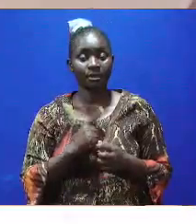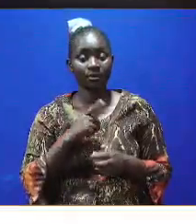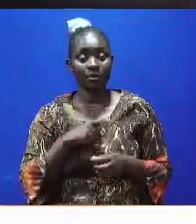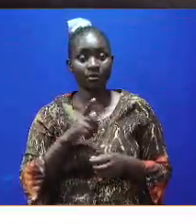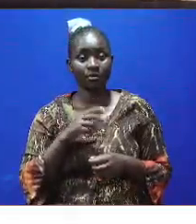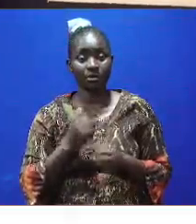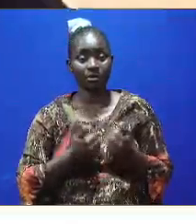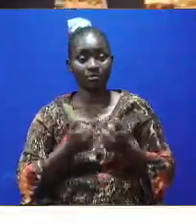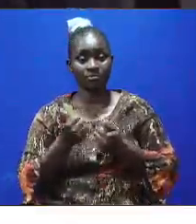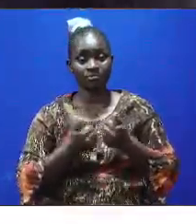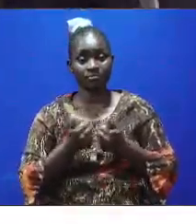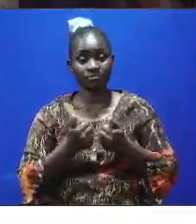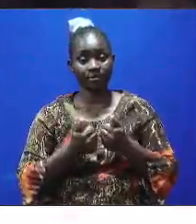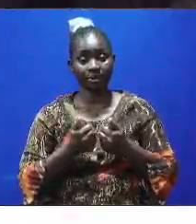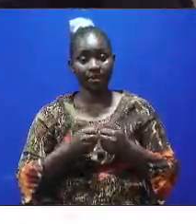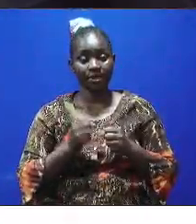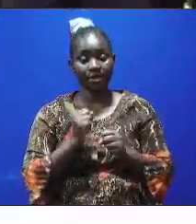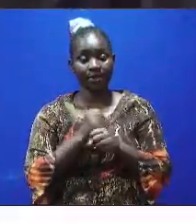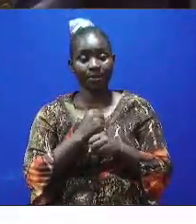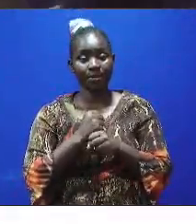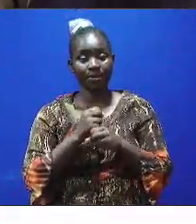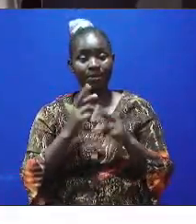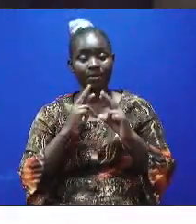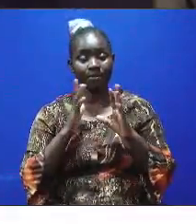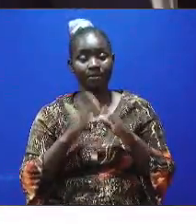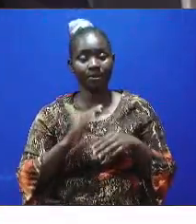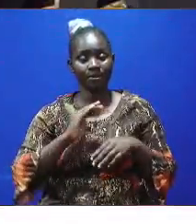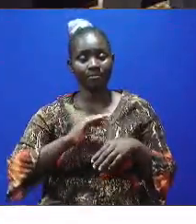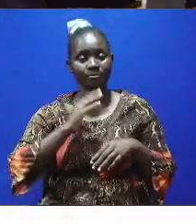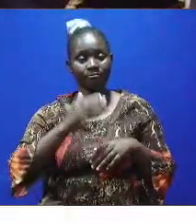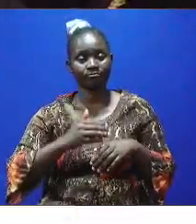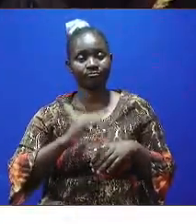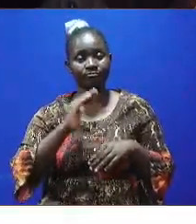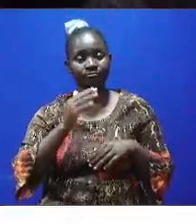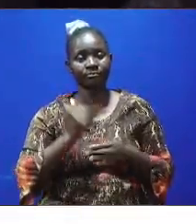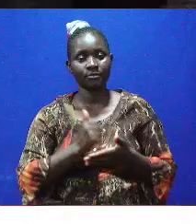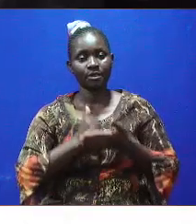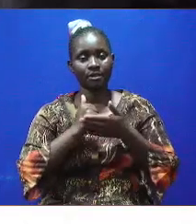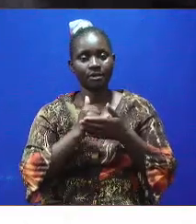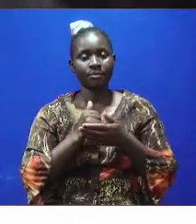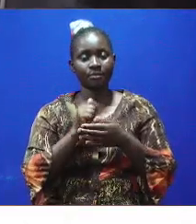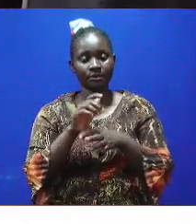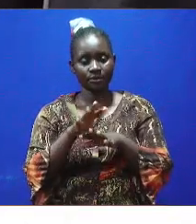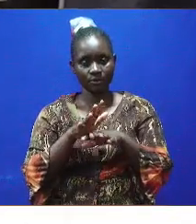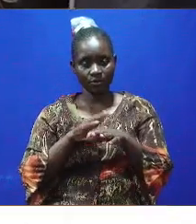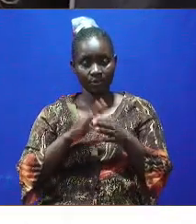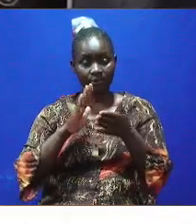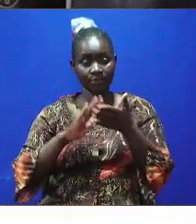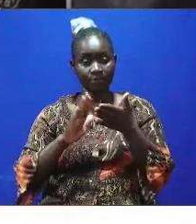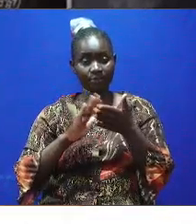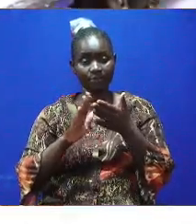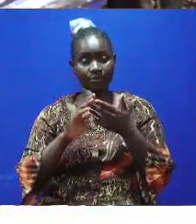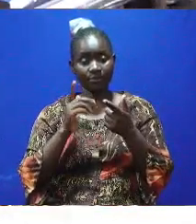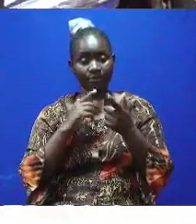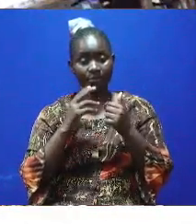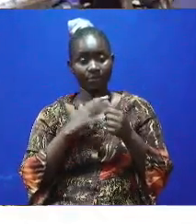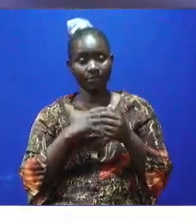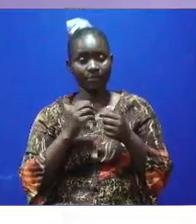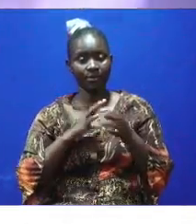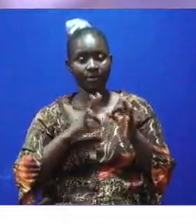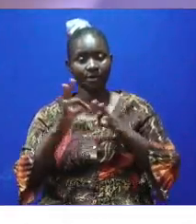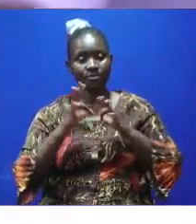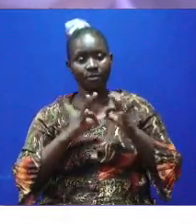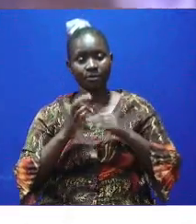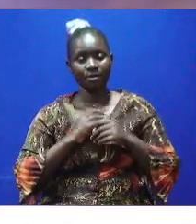abarosia bechipara asoko tabeka chipamse chichira bakonye gukanya orogendo boigo nigo obairera